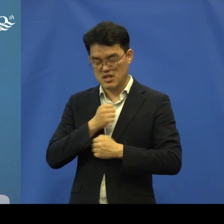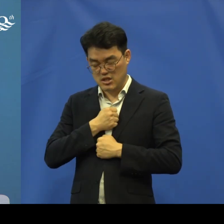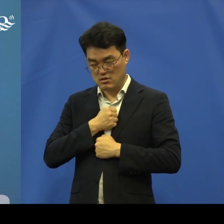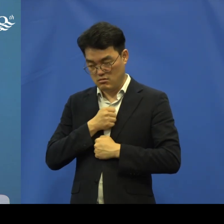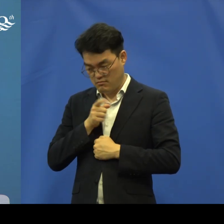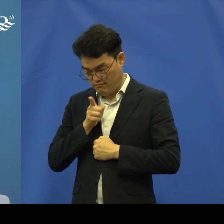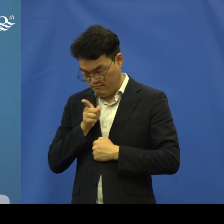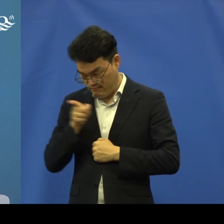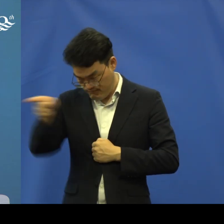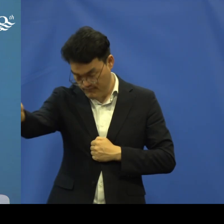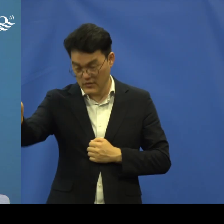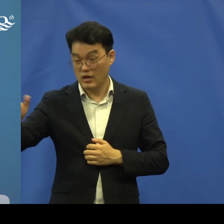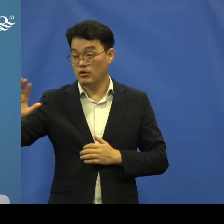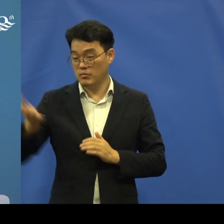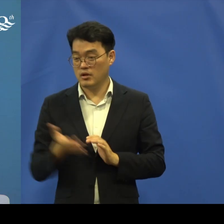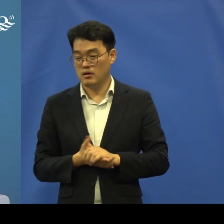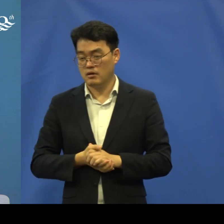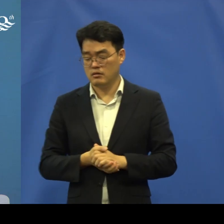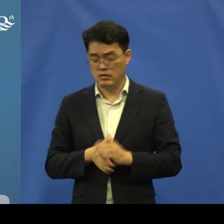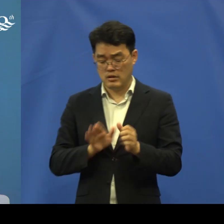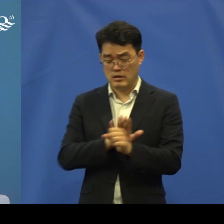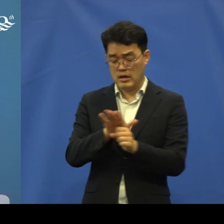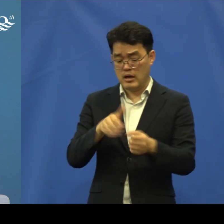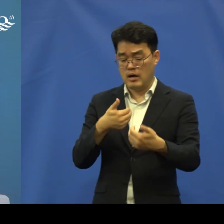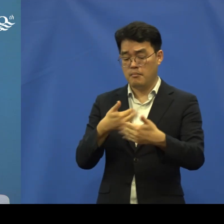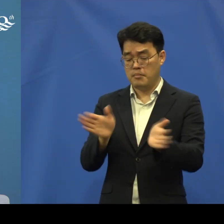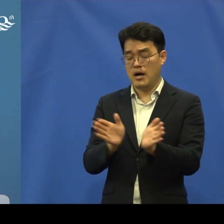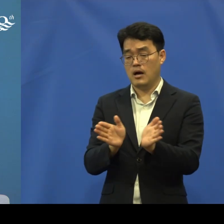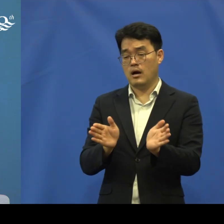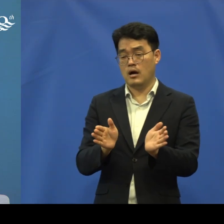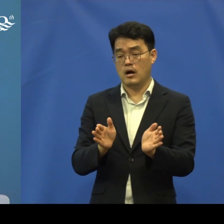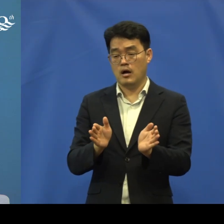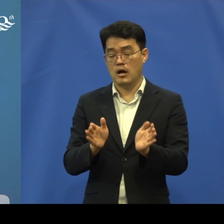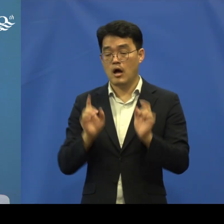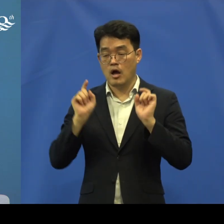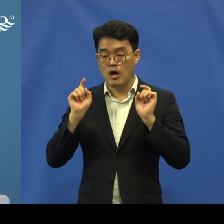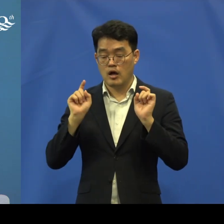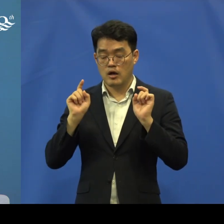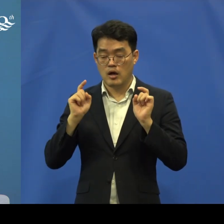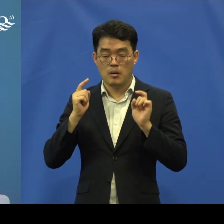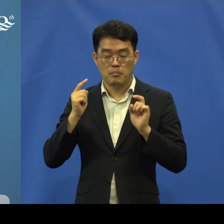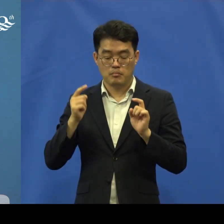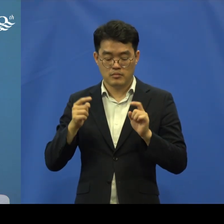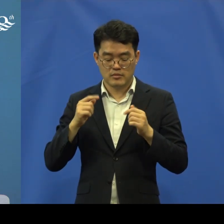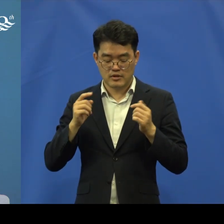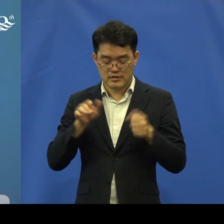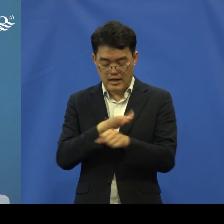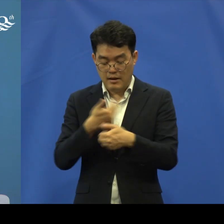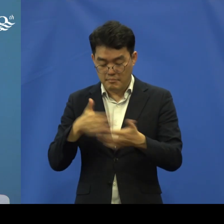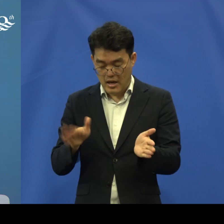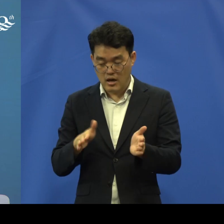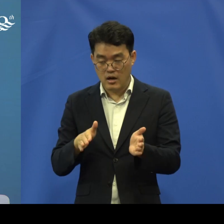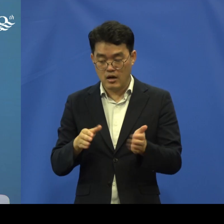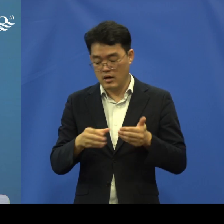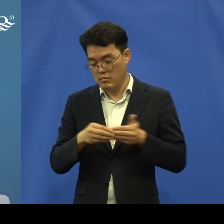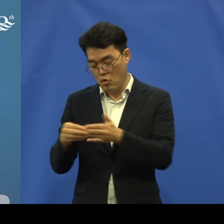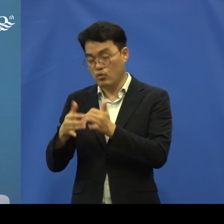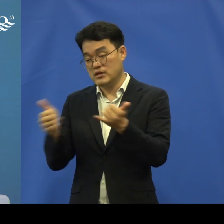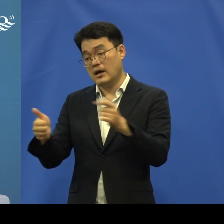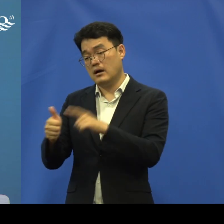그래서 여러분, 사랑방 목자를 맡아도 여러분, 그 사명으로 받은 사람과 그냥 어느 날 그냥